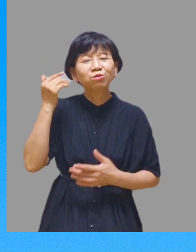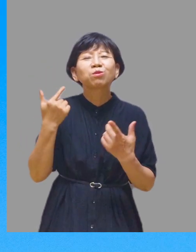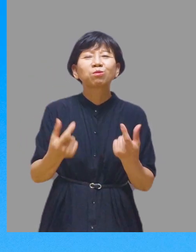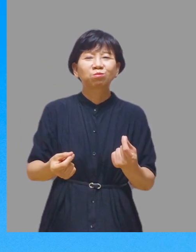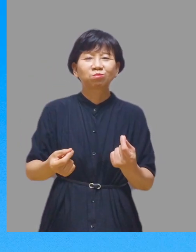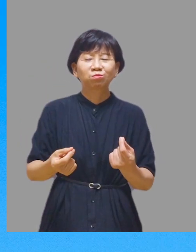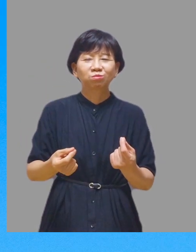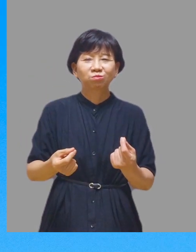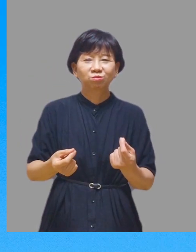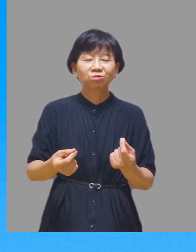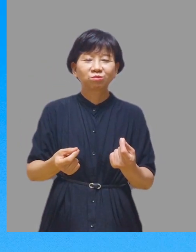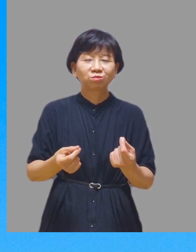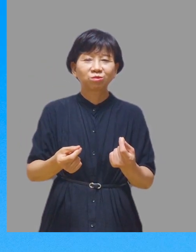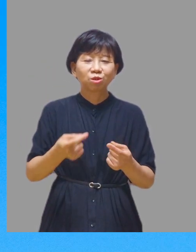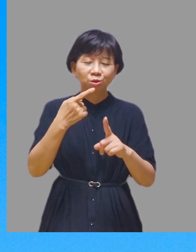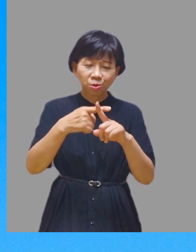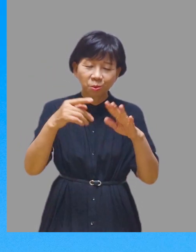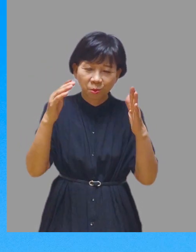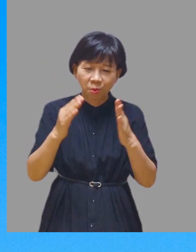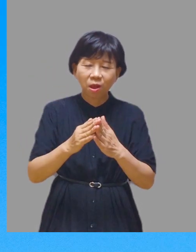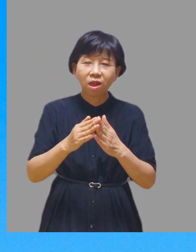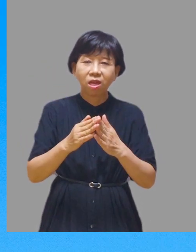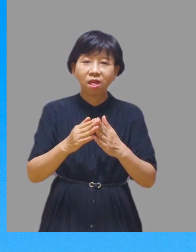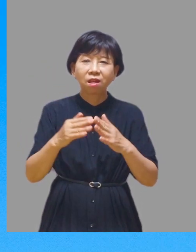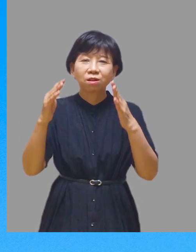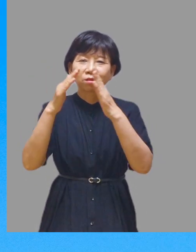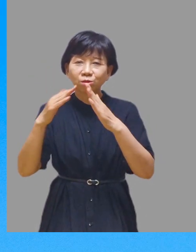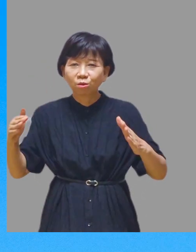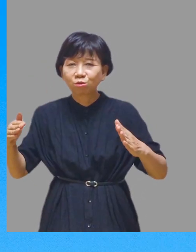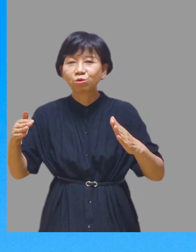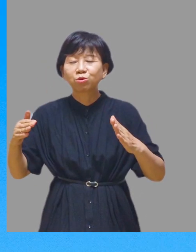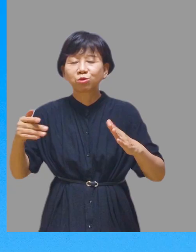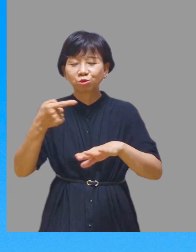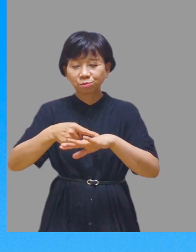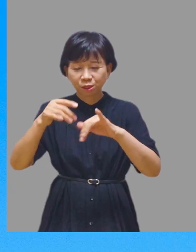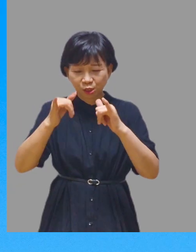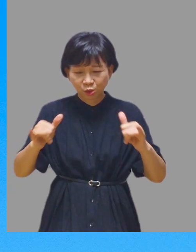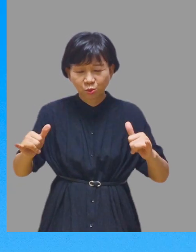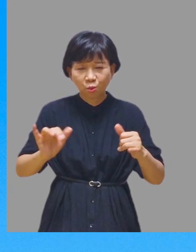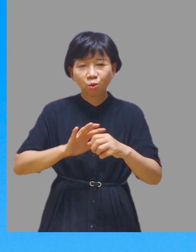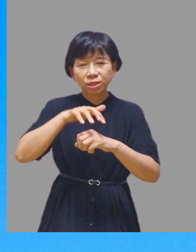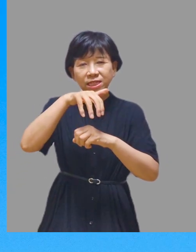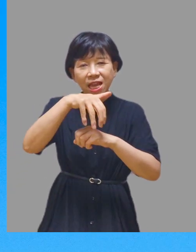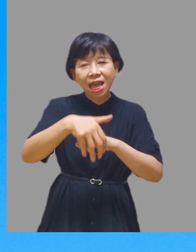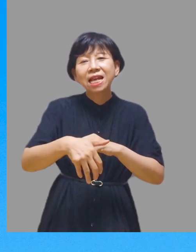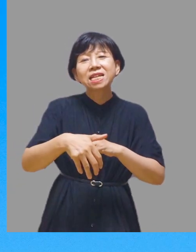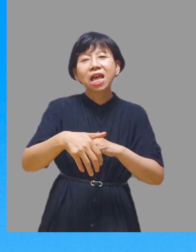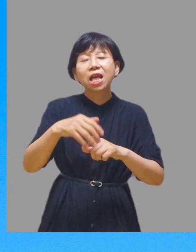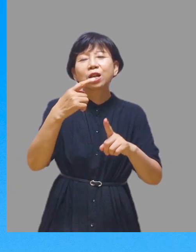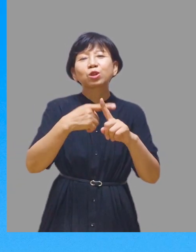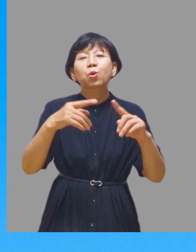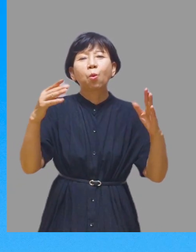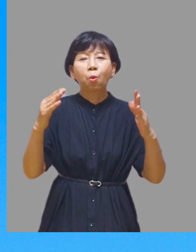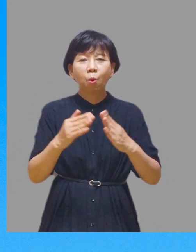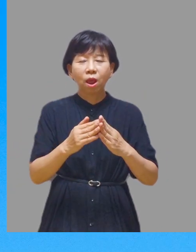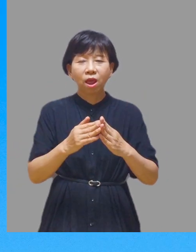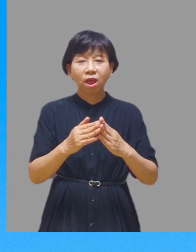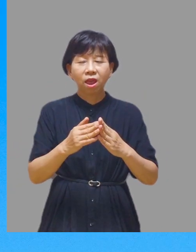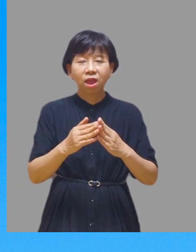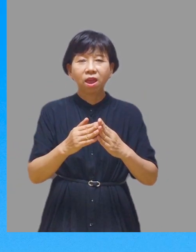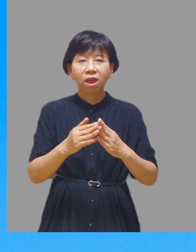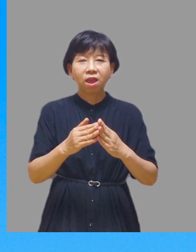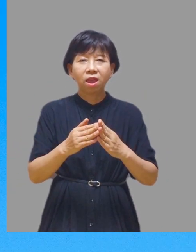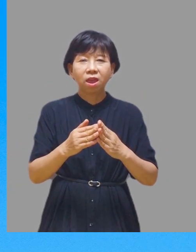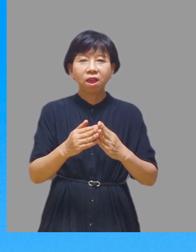또 우리가 섬기고 있는 교회와 이 전주 땅에 있는 교회들, 이민족 가운데 있는 세계 가운데 있는 교회들, 그리고